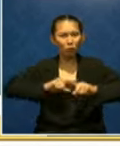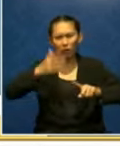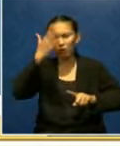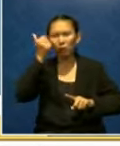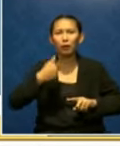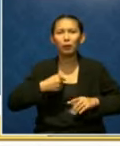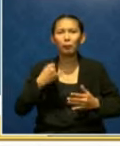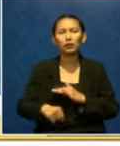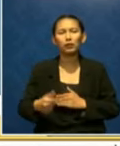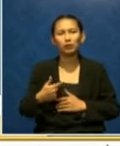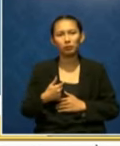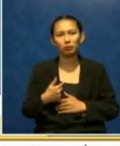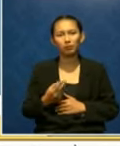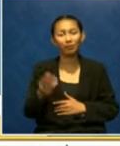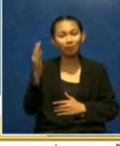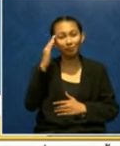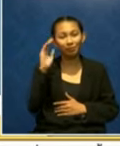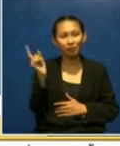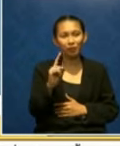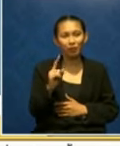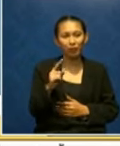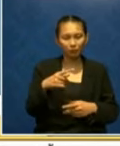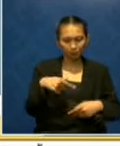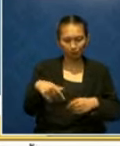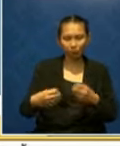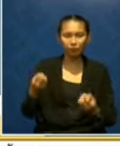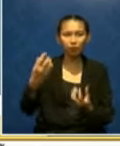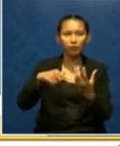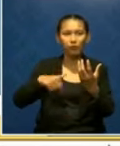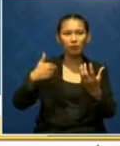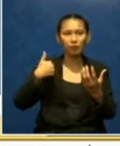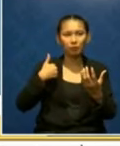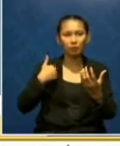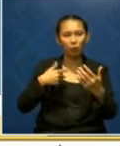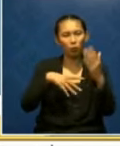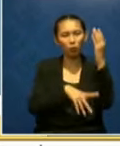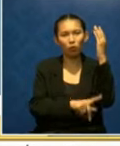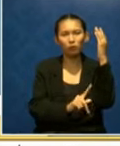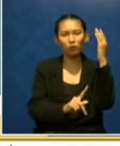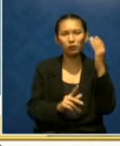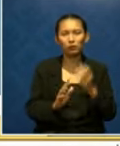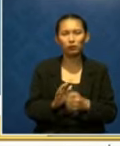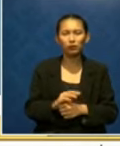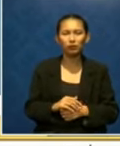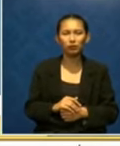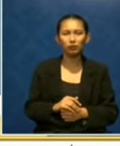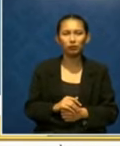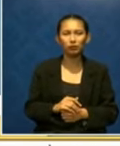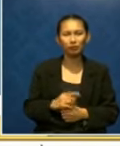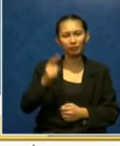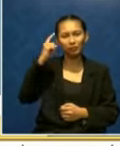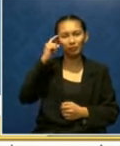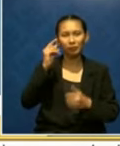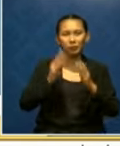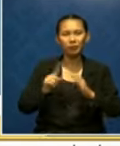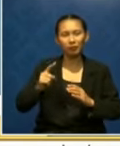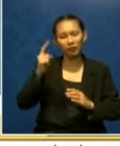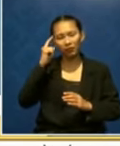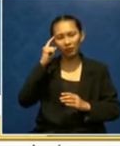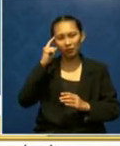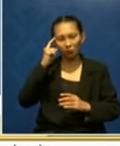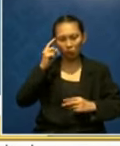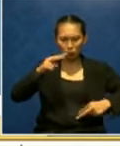ที่ตรงนั้นค่ะดิฉันทราบมาว่าป่าพยอมสีบรรพจน์ในจังหวัดพัทลุงเนี่ยค่ะตำบลลานขอยเนี่ยค่ะทั้งตำบลเลยค่ะถ้าเป็นไปได้นะคะอยากให้มีการตรวจสอบ